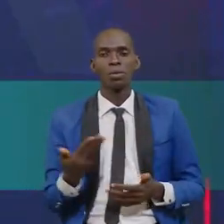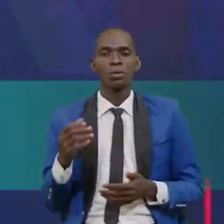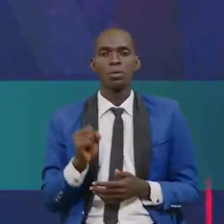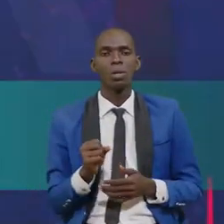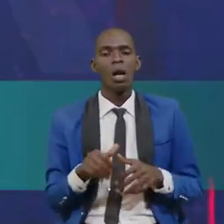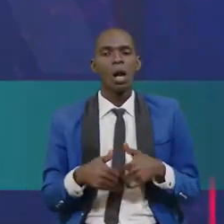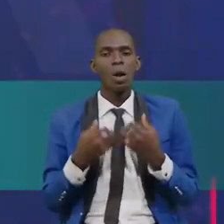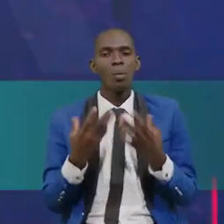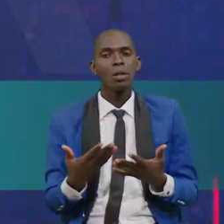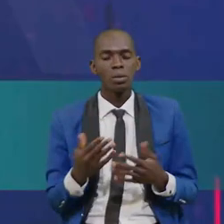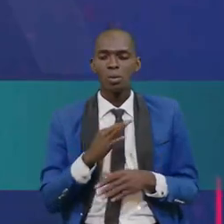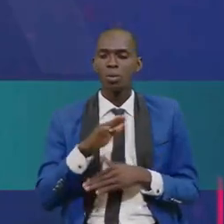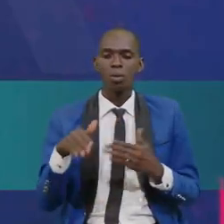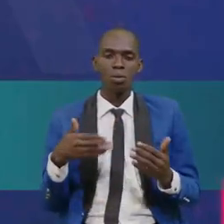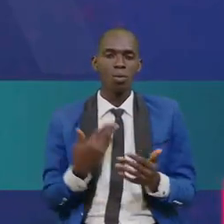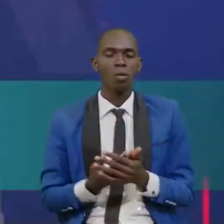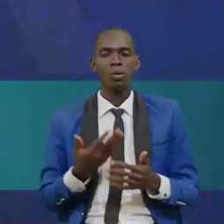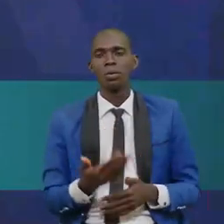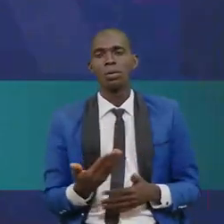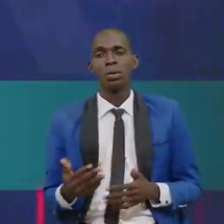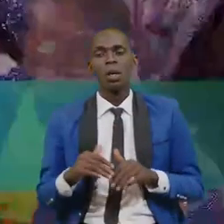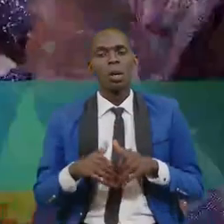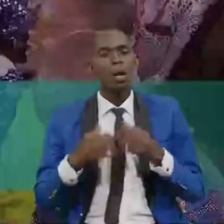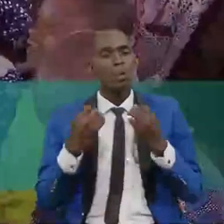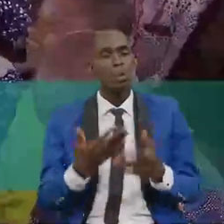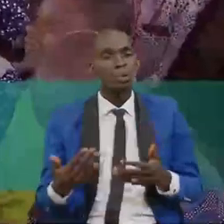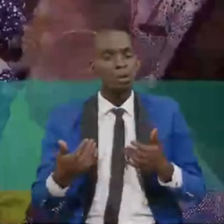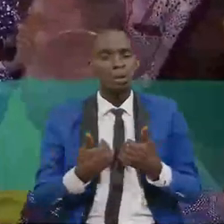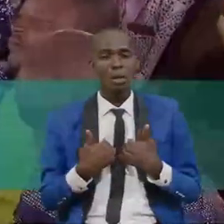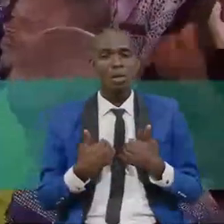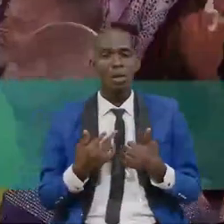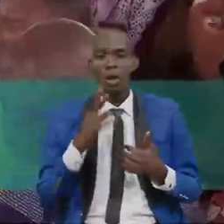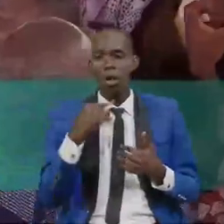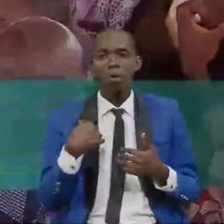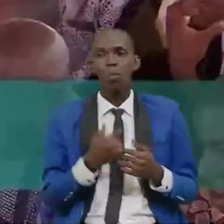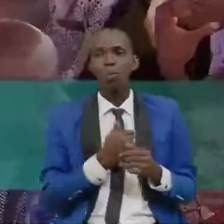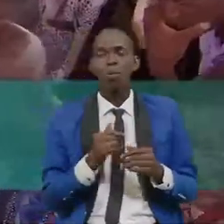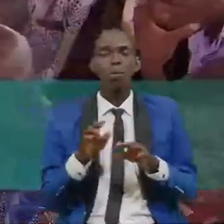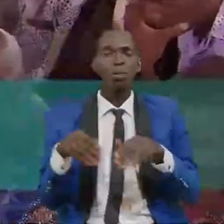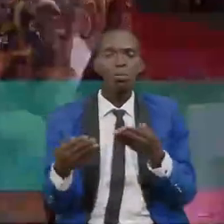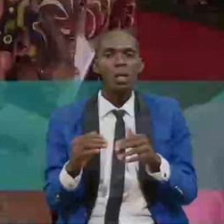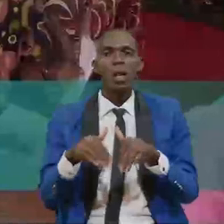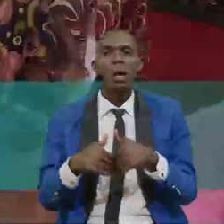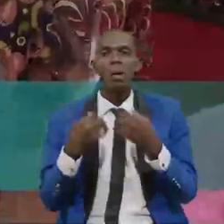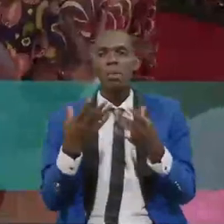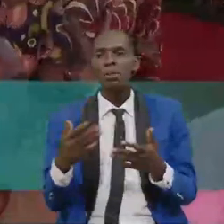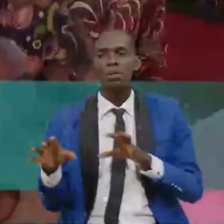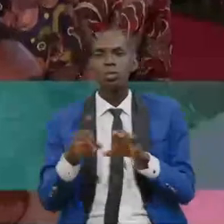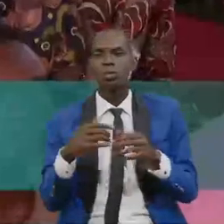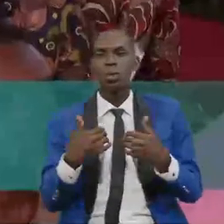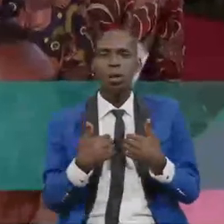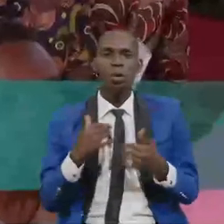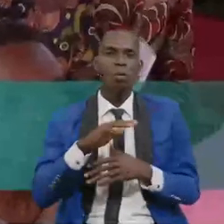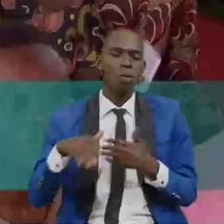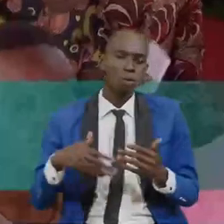3. Combien de choses? Combien de choses avons-nous? Combien de choses as-tu?